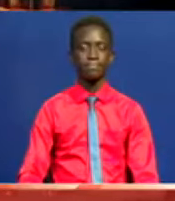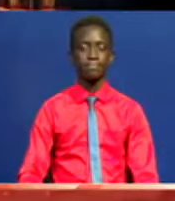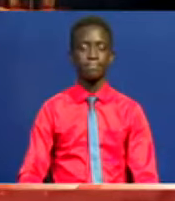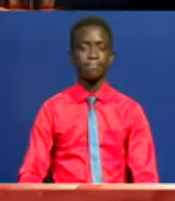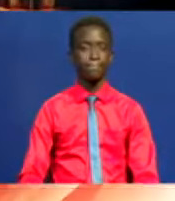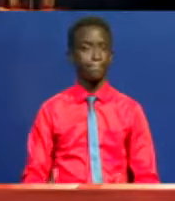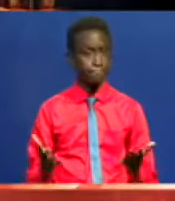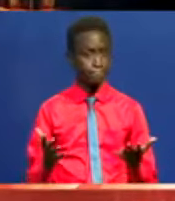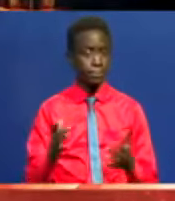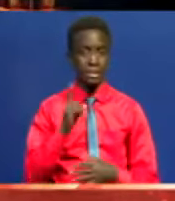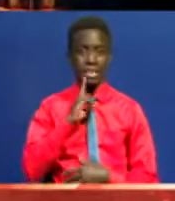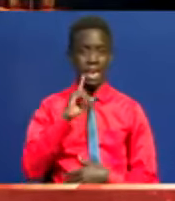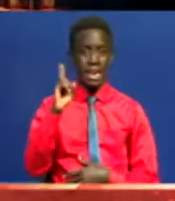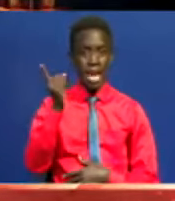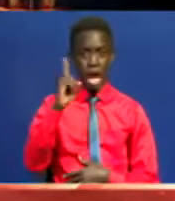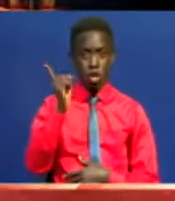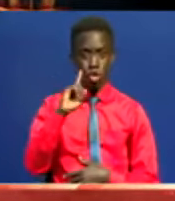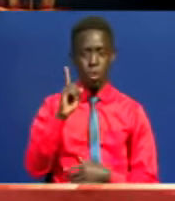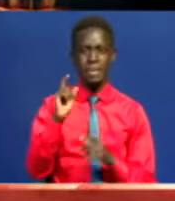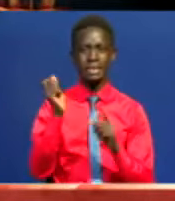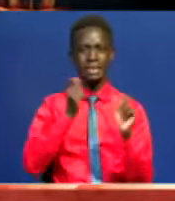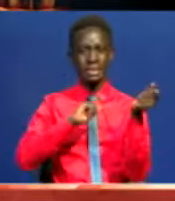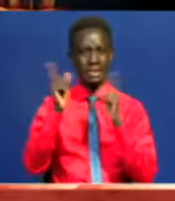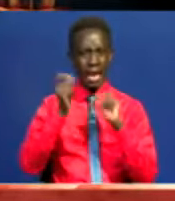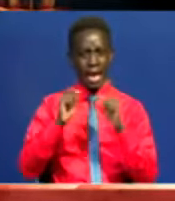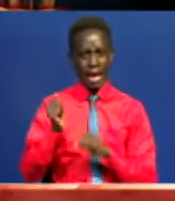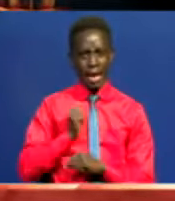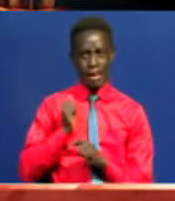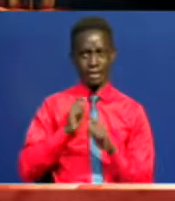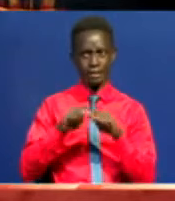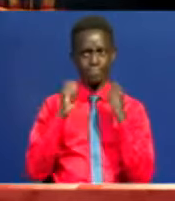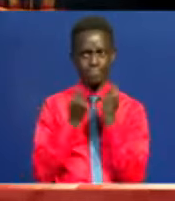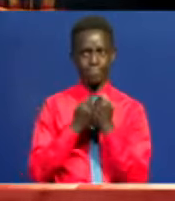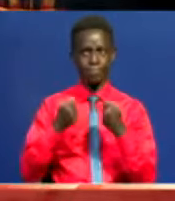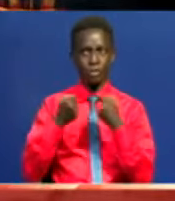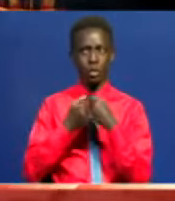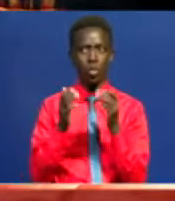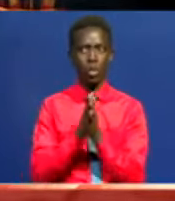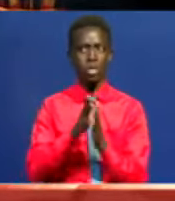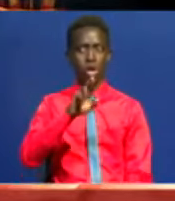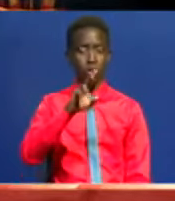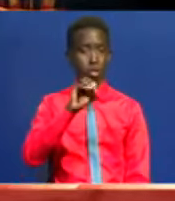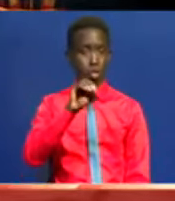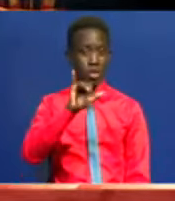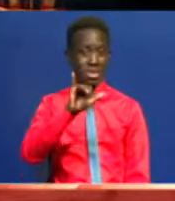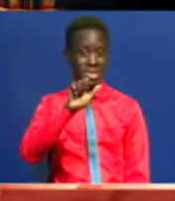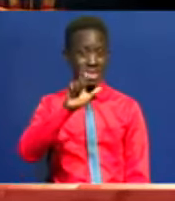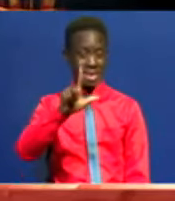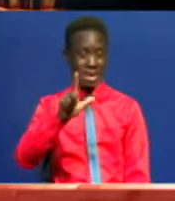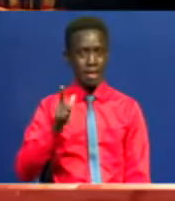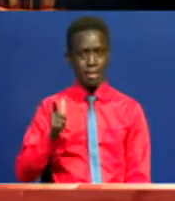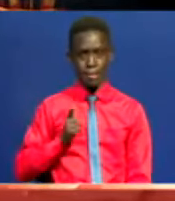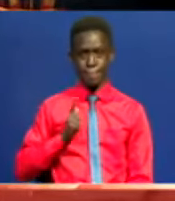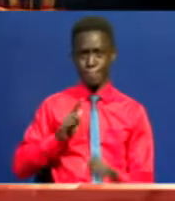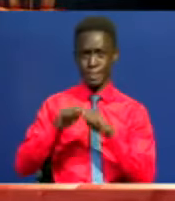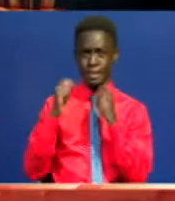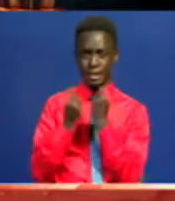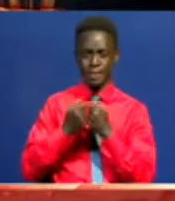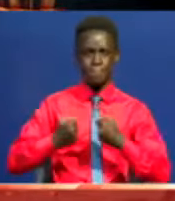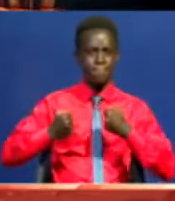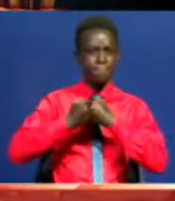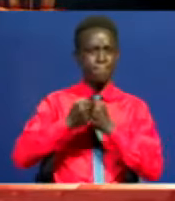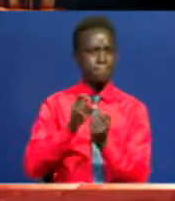Na Nairobi Starlets itachuana na Royal Starlets katika mechi ya ufunguzi ya raundi ya mchujo ya kombe la wanawake